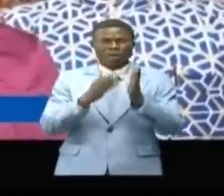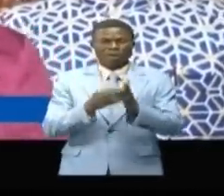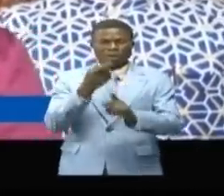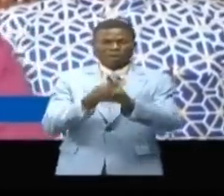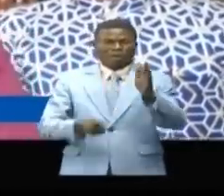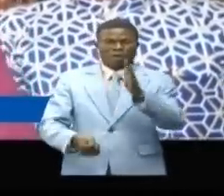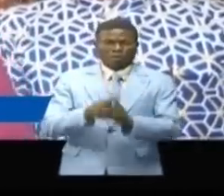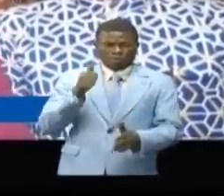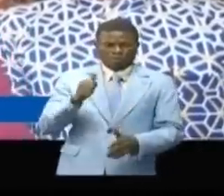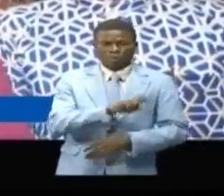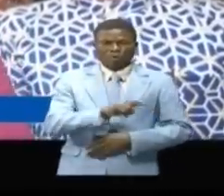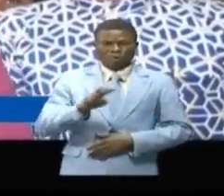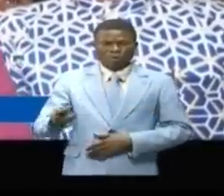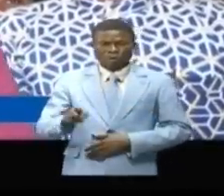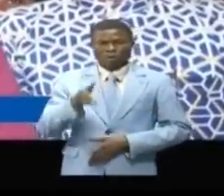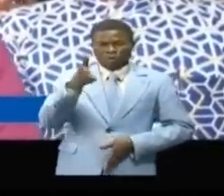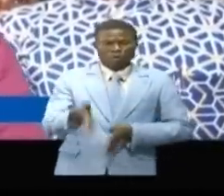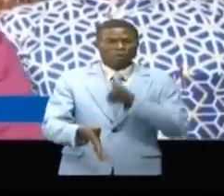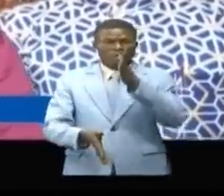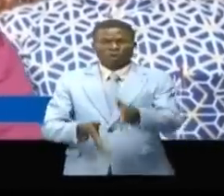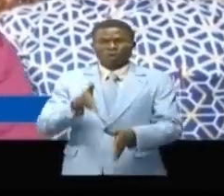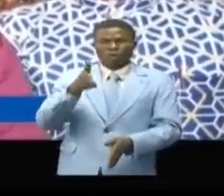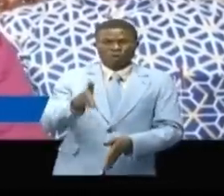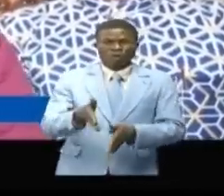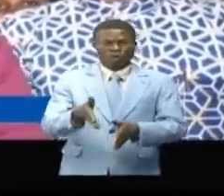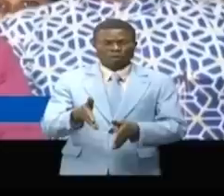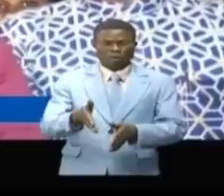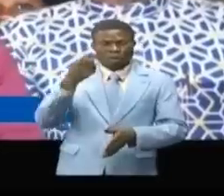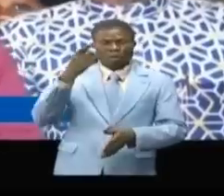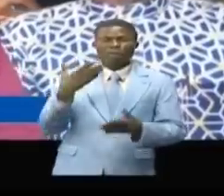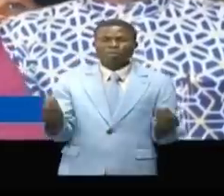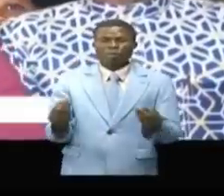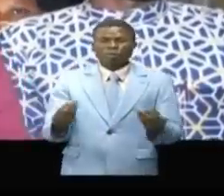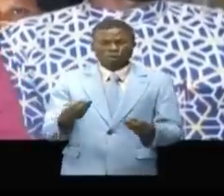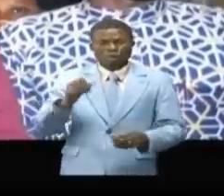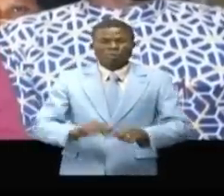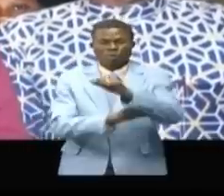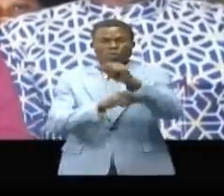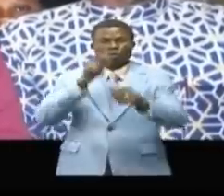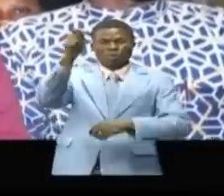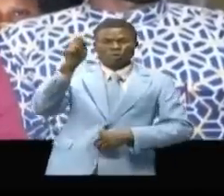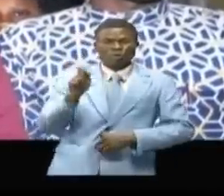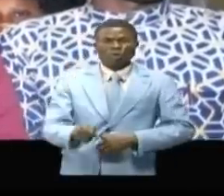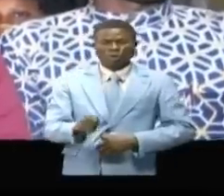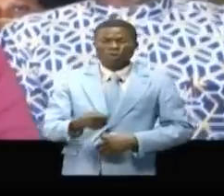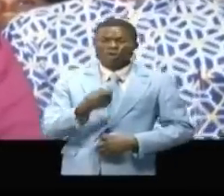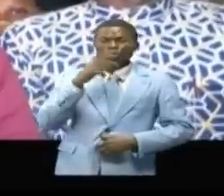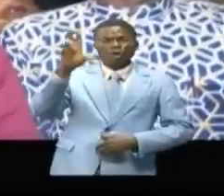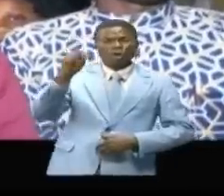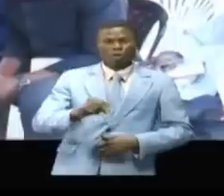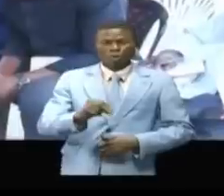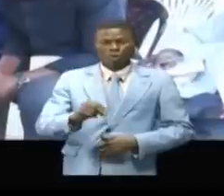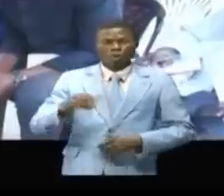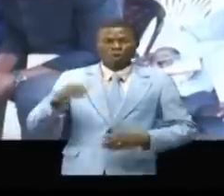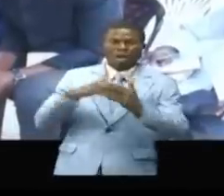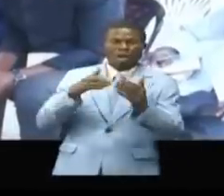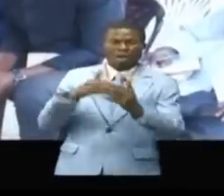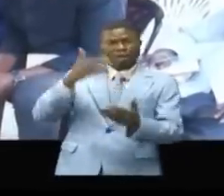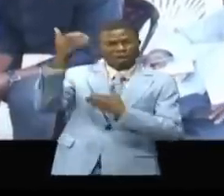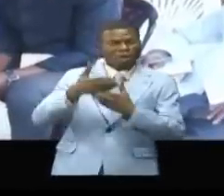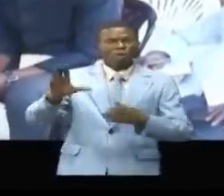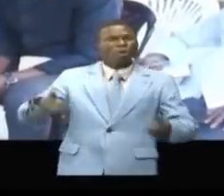novembre. Cette marche est pour soutenir nos FARDC. Dire non à l'agression